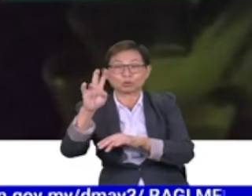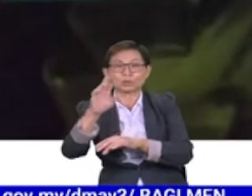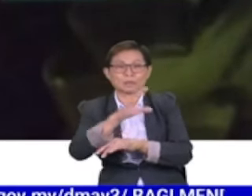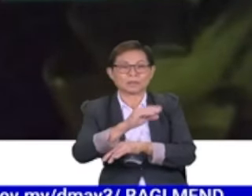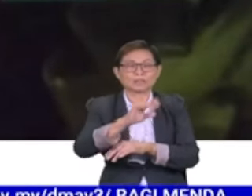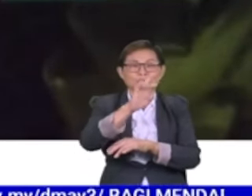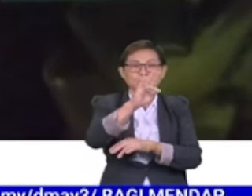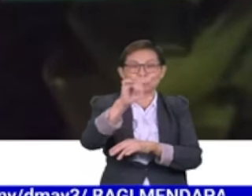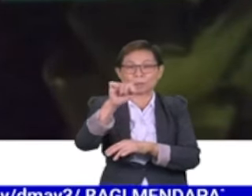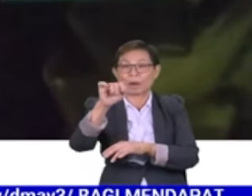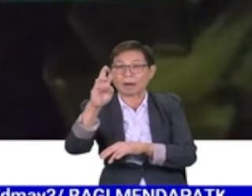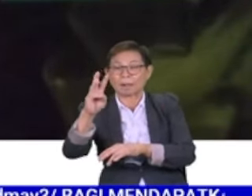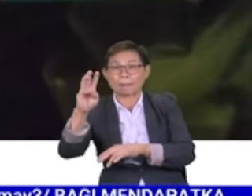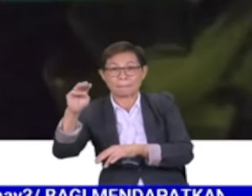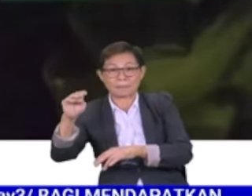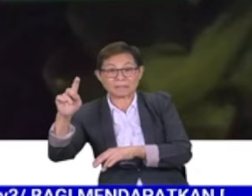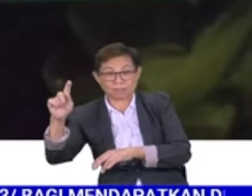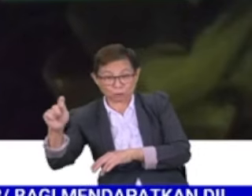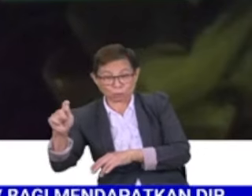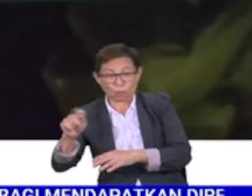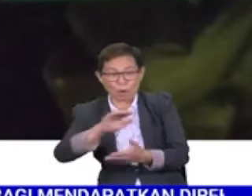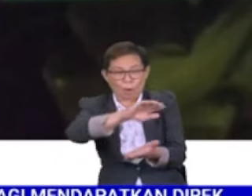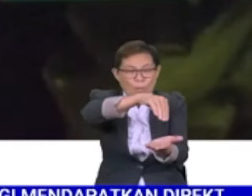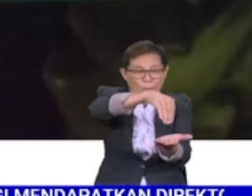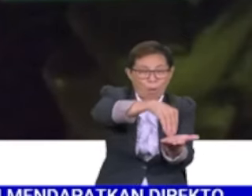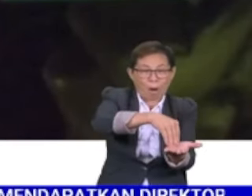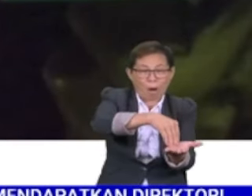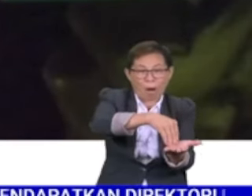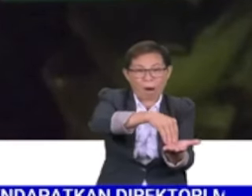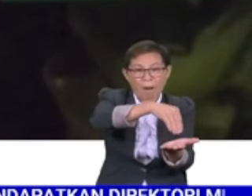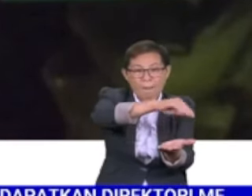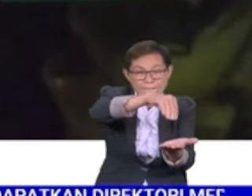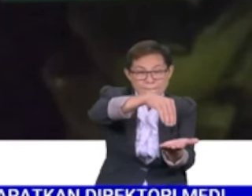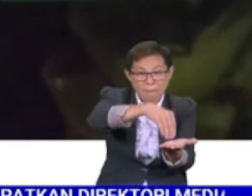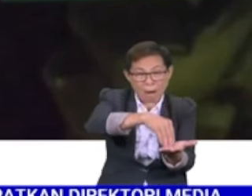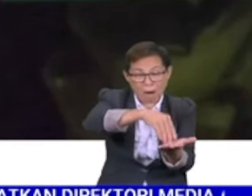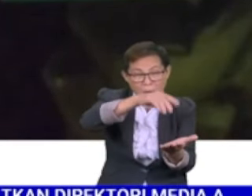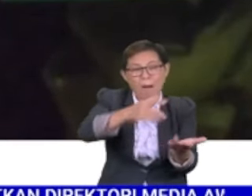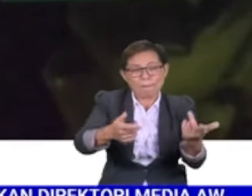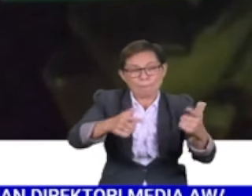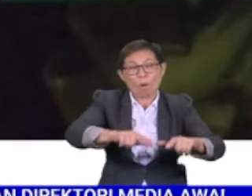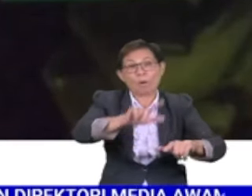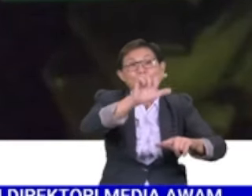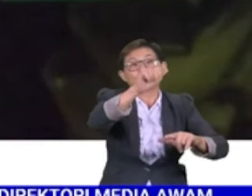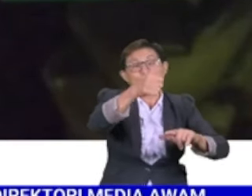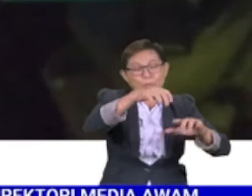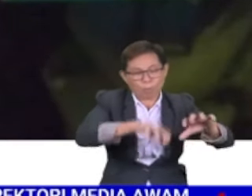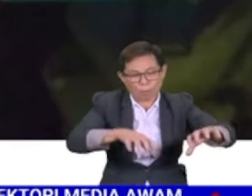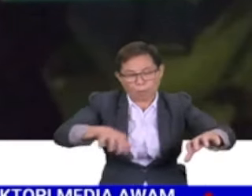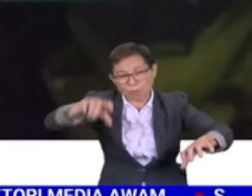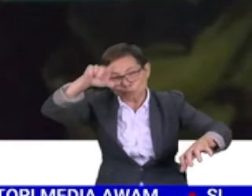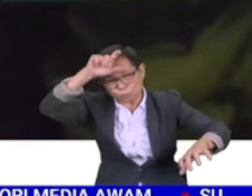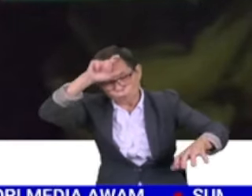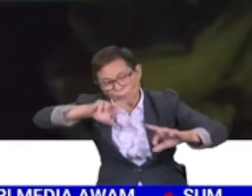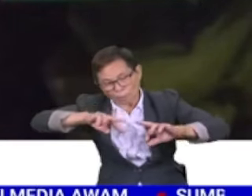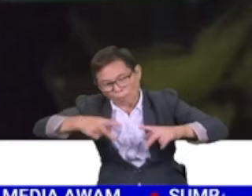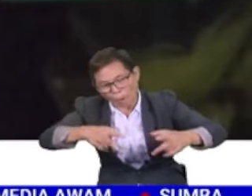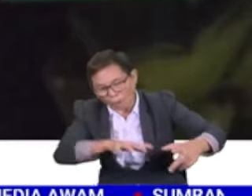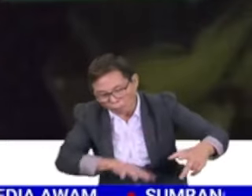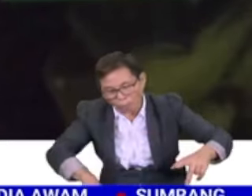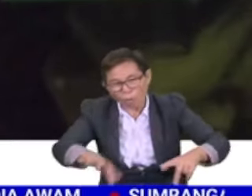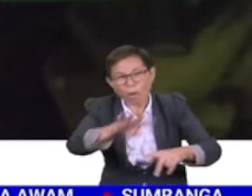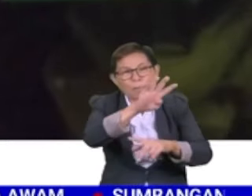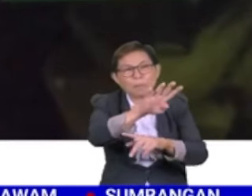dan 7.6 magnitud berpusat di Kahraman Maras melanda 10 wilayah Turki, menyebabkan